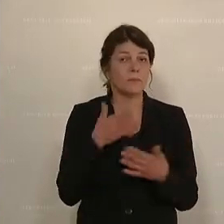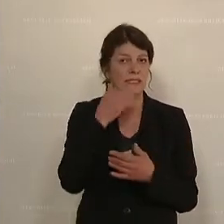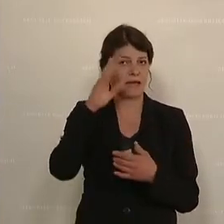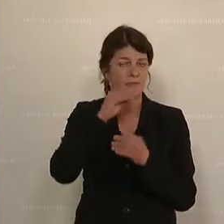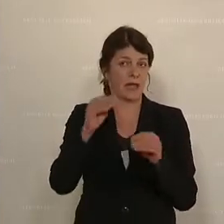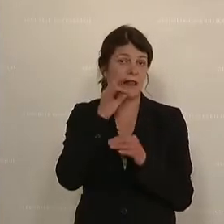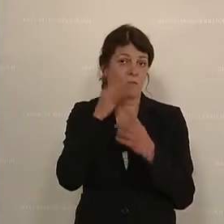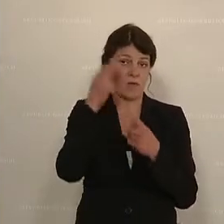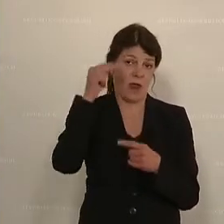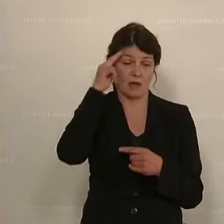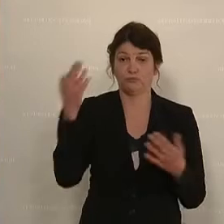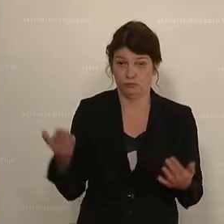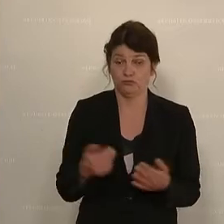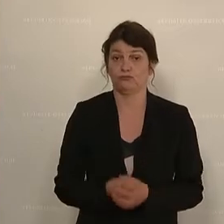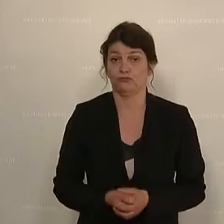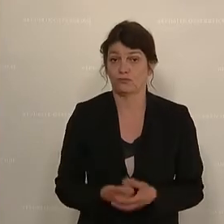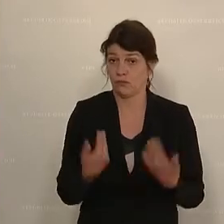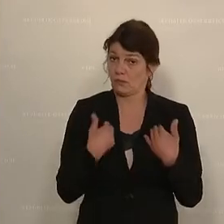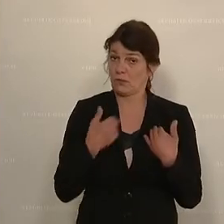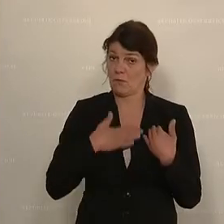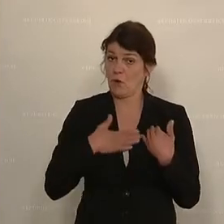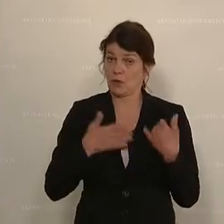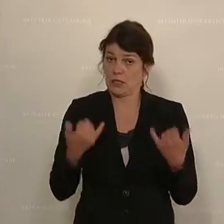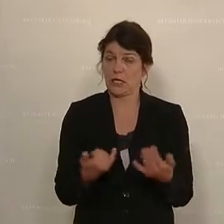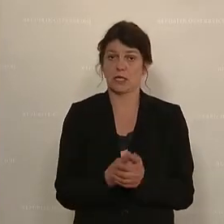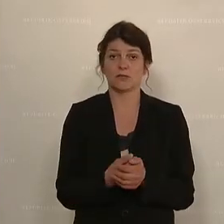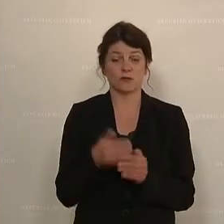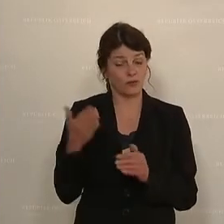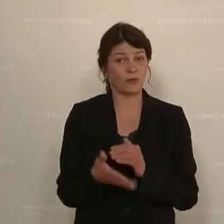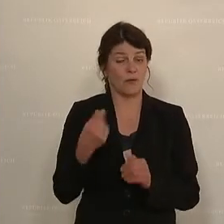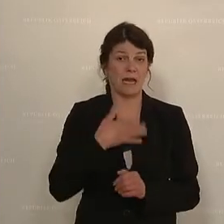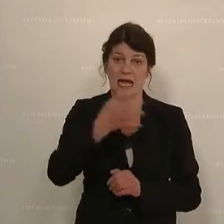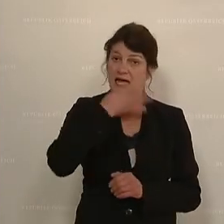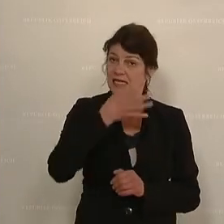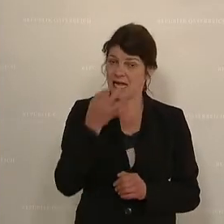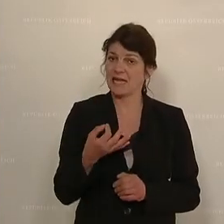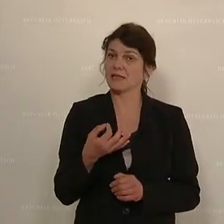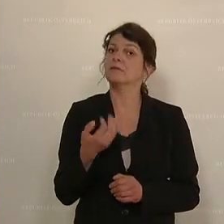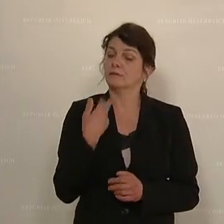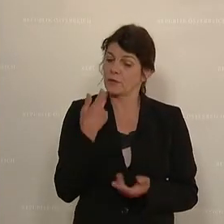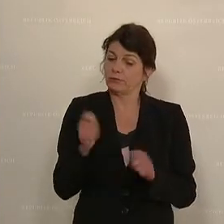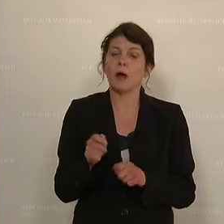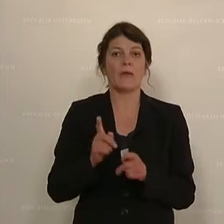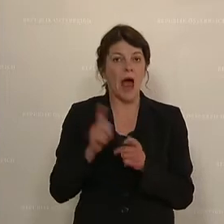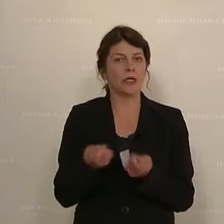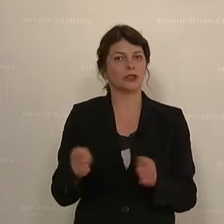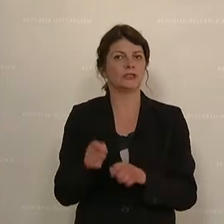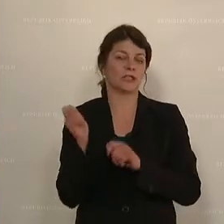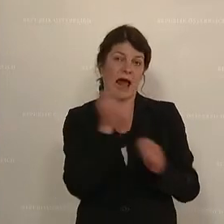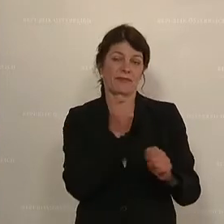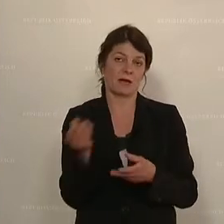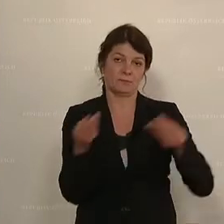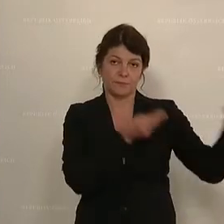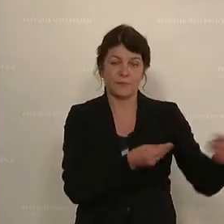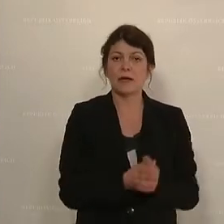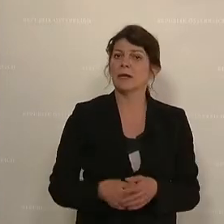Daher, sehr geehrte Damen und Herren, möchte ich jetzt zum Schluss meiner Rede kommen und einen Entschließungsantrag einbringen